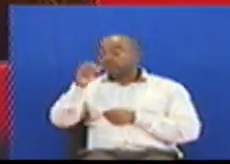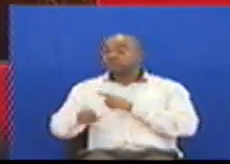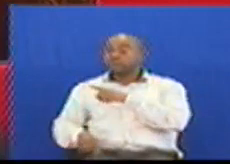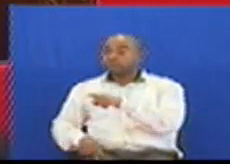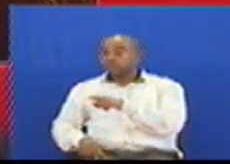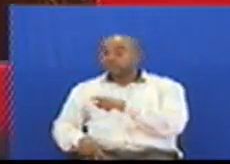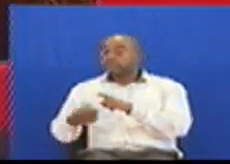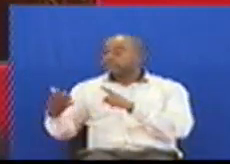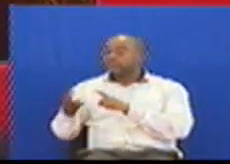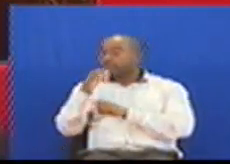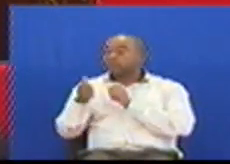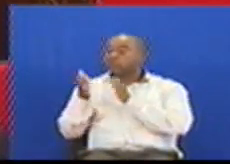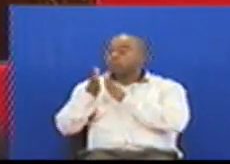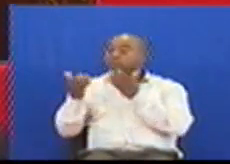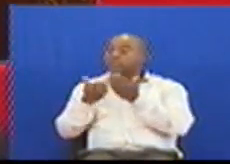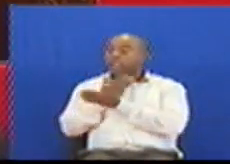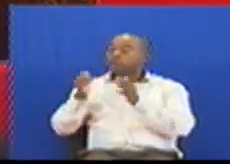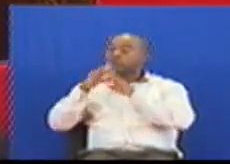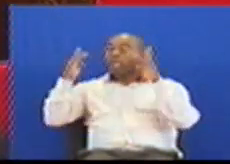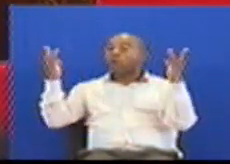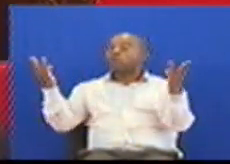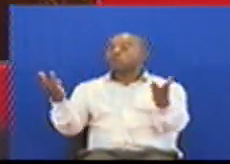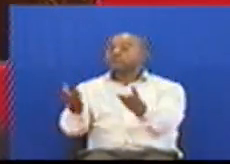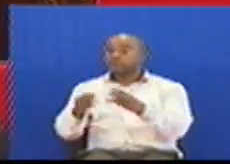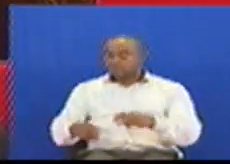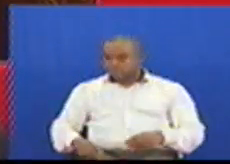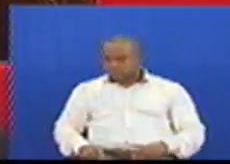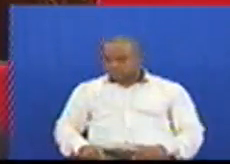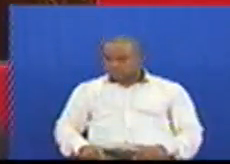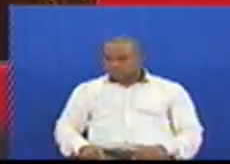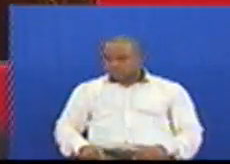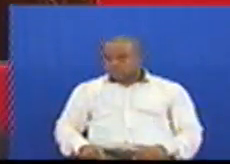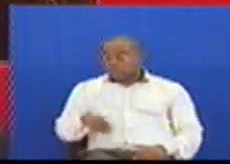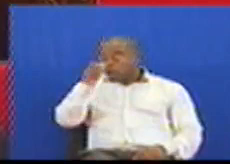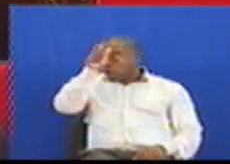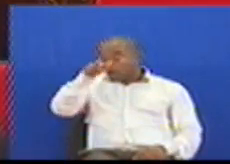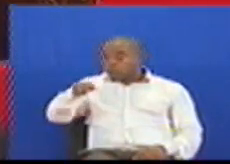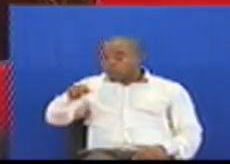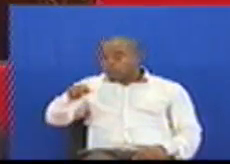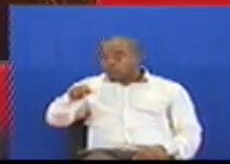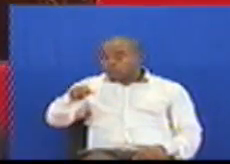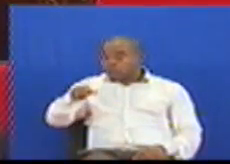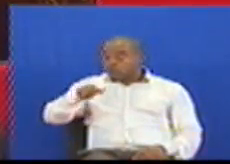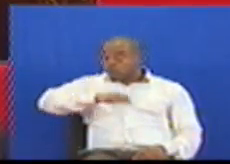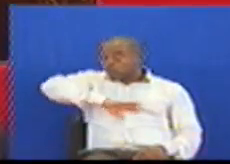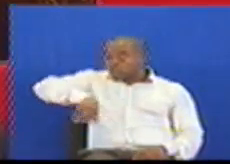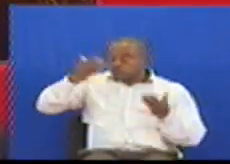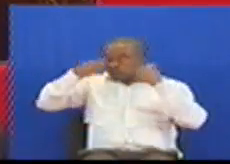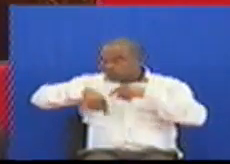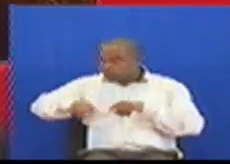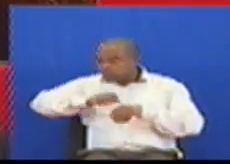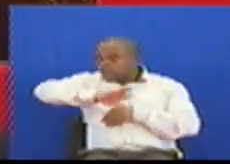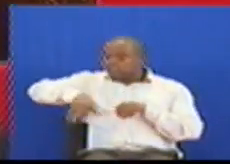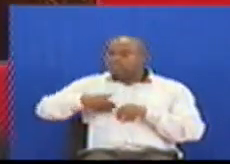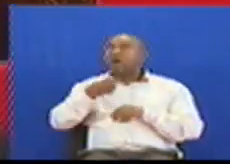ilipata matatizo makubwa kutokana na kukosa uzio. Watu wasiotaka maendeleo waliweza kuiba mafeni, wakaweza kuiba